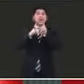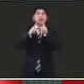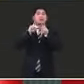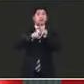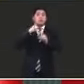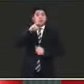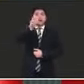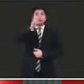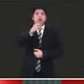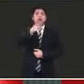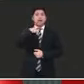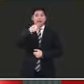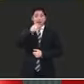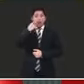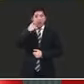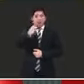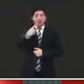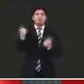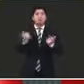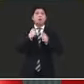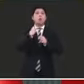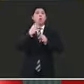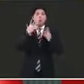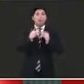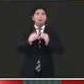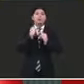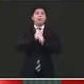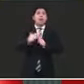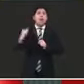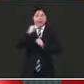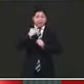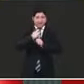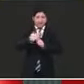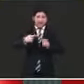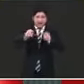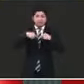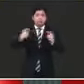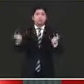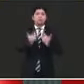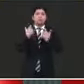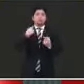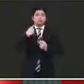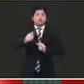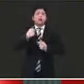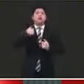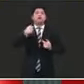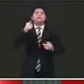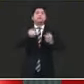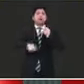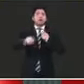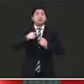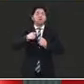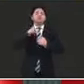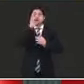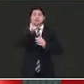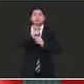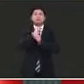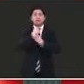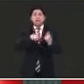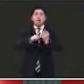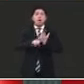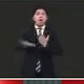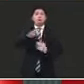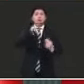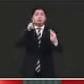eylül'de yapılan olağan genel kurulunda esnaf ve sanatkarlarımızla Hasret giderme hasbihal etme